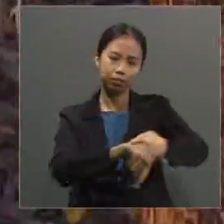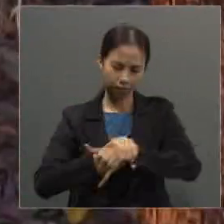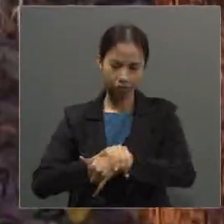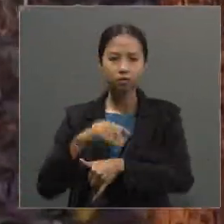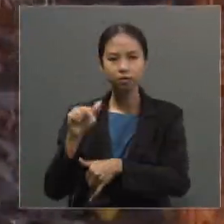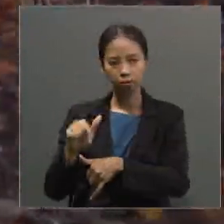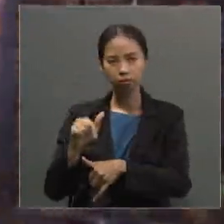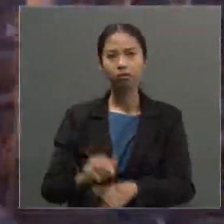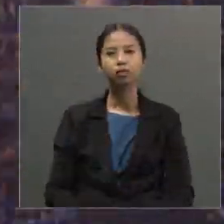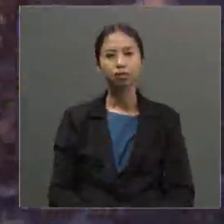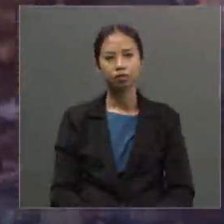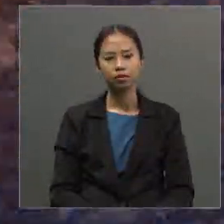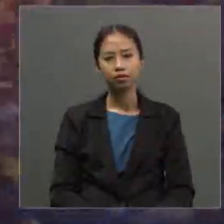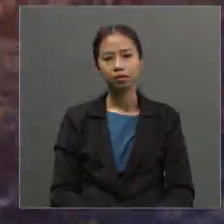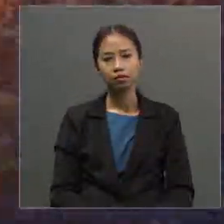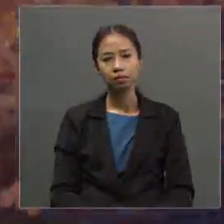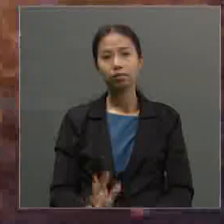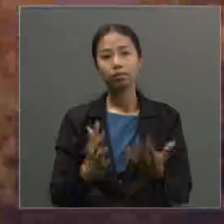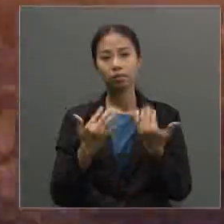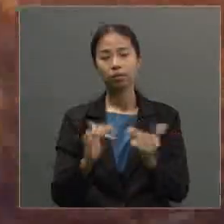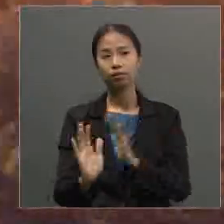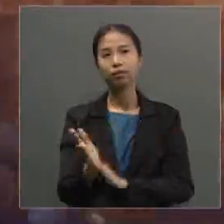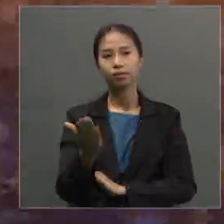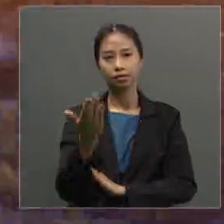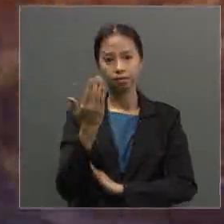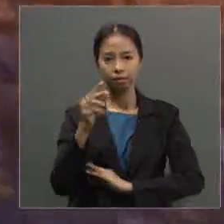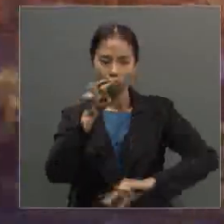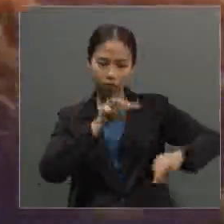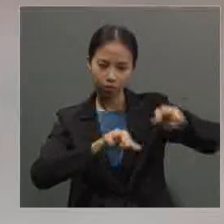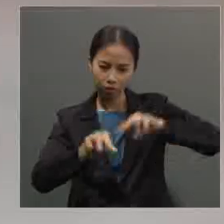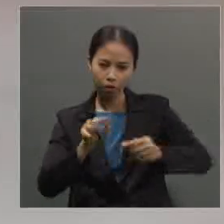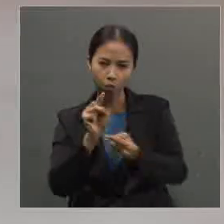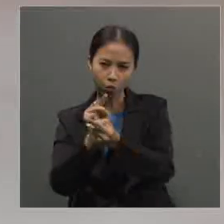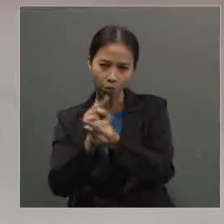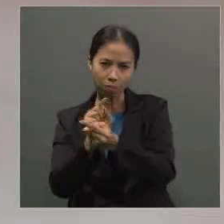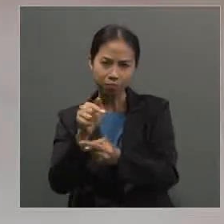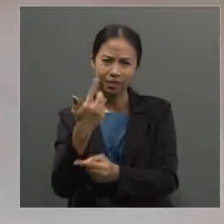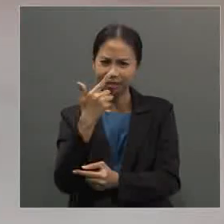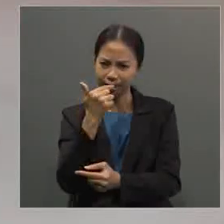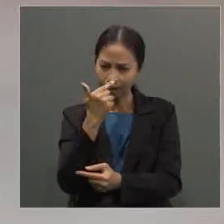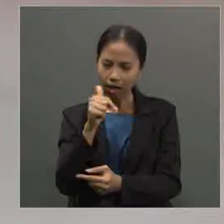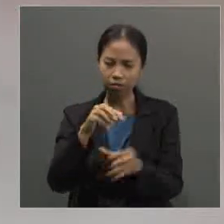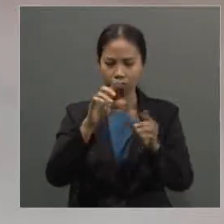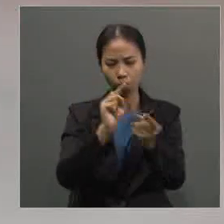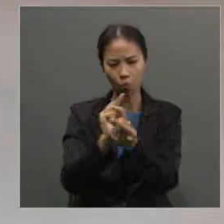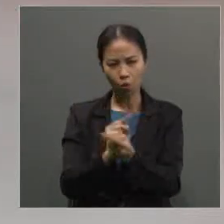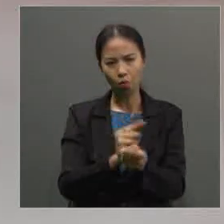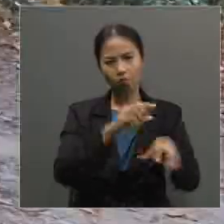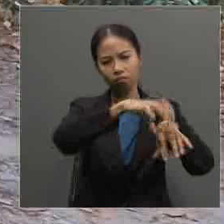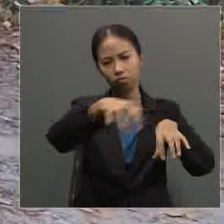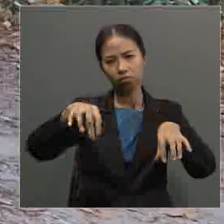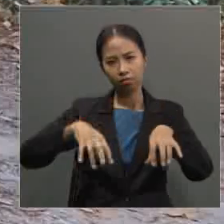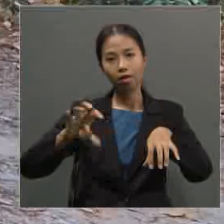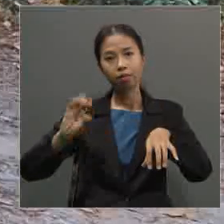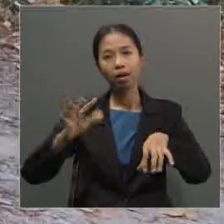คดีตามกฎหมายต่อไปสำหรับเช้าวันนี้ค่ะยังตรวจพบจุดความร้อนรวม 55จุดด้วยกันนะคะอันนี้คือชาย